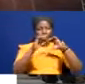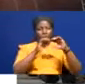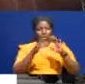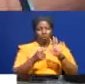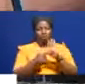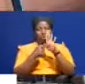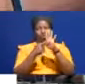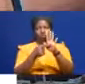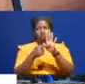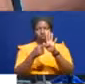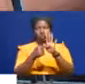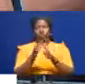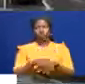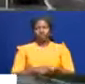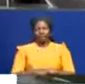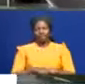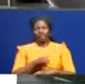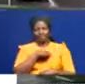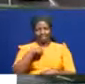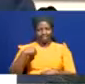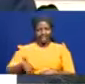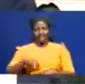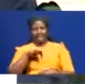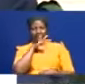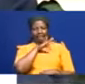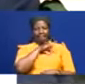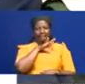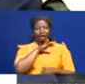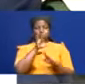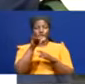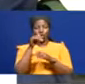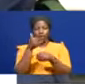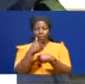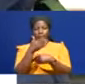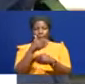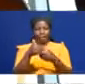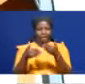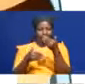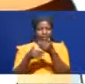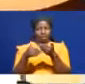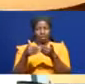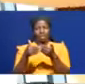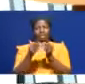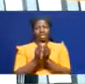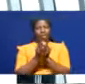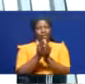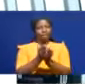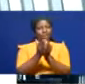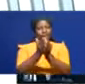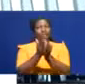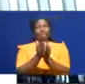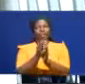zinaonyesha kuwa pato la China la uundaji wa meli lilifikia tani milioni